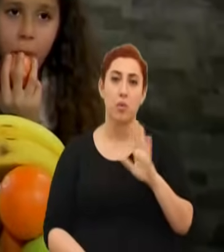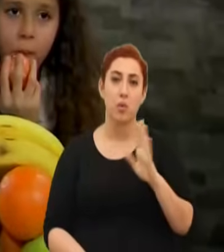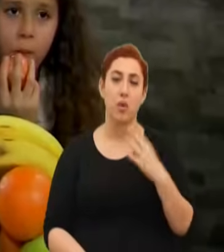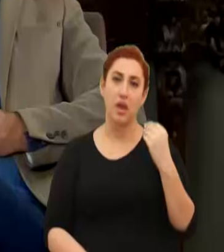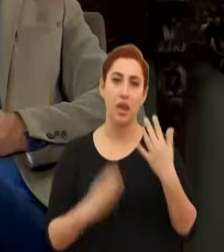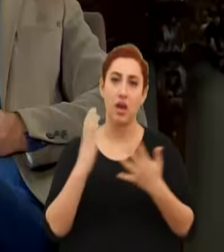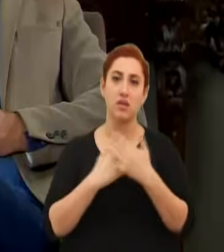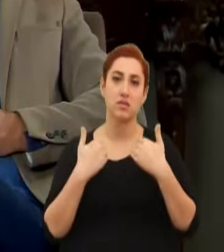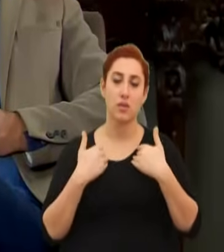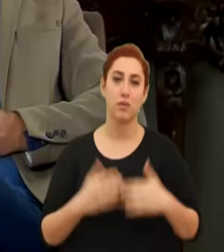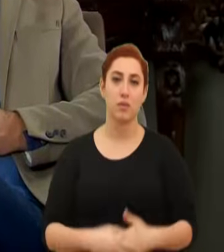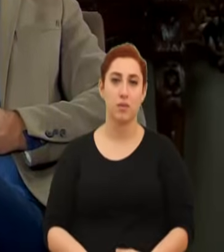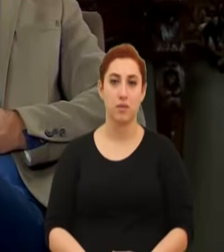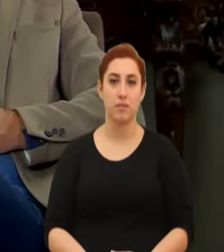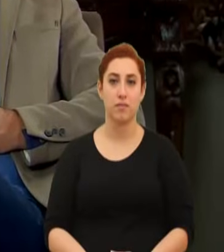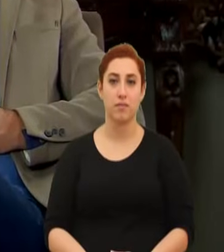Yok, iyi kazanıyorum.